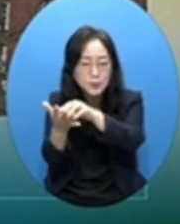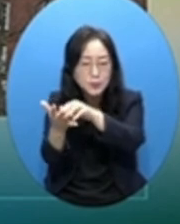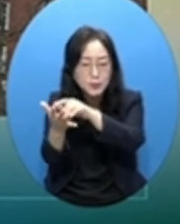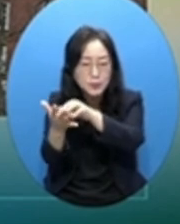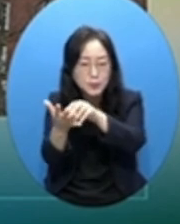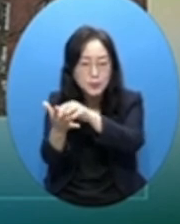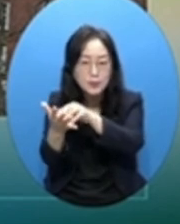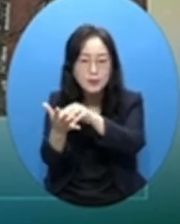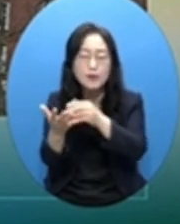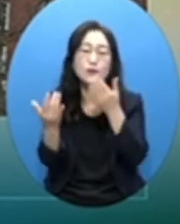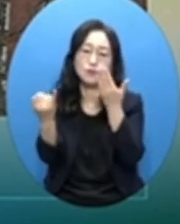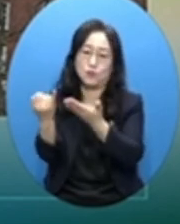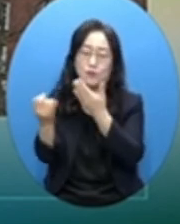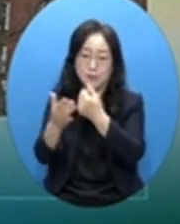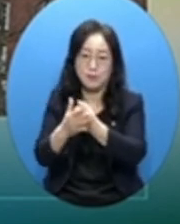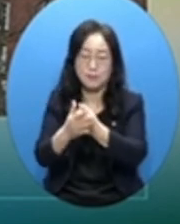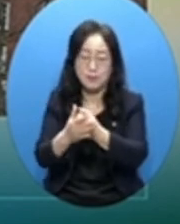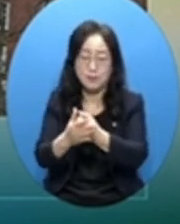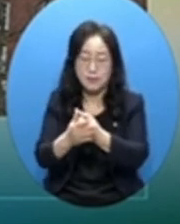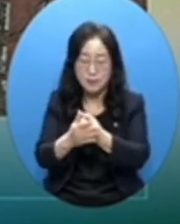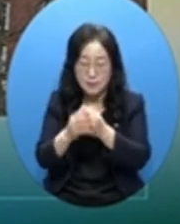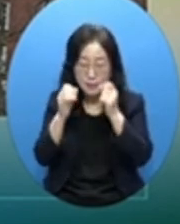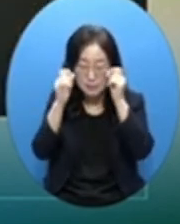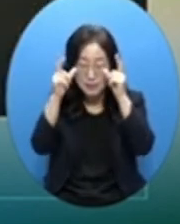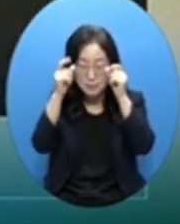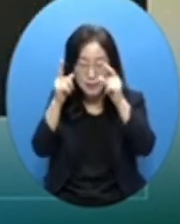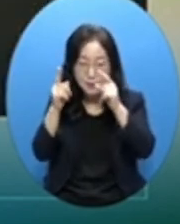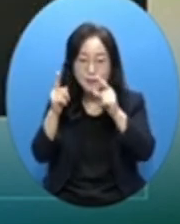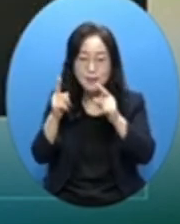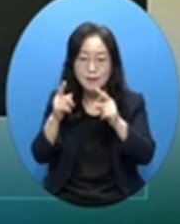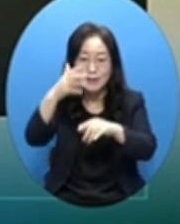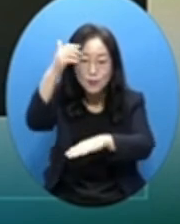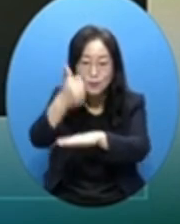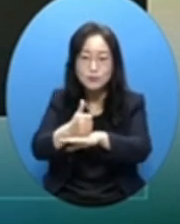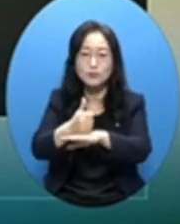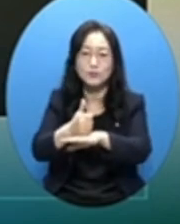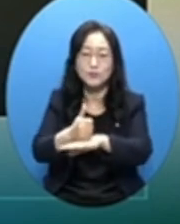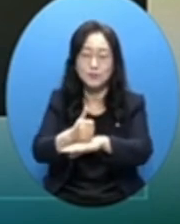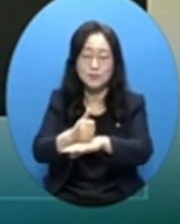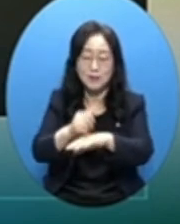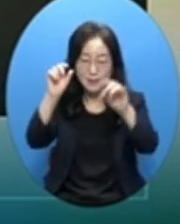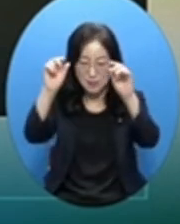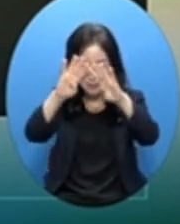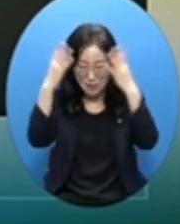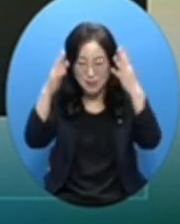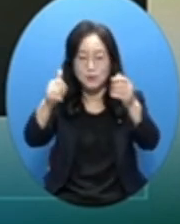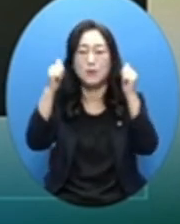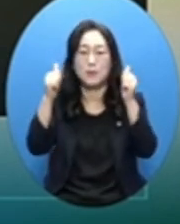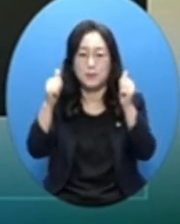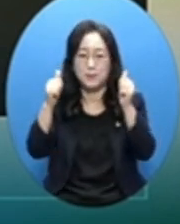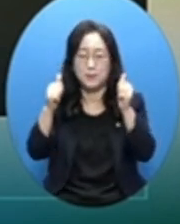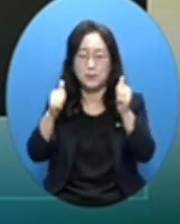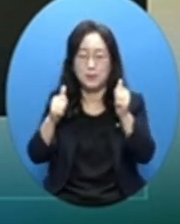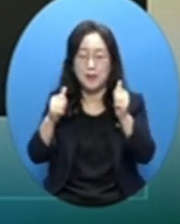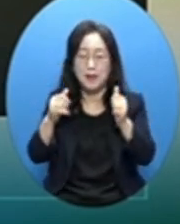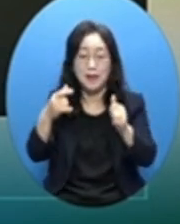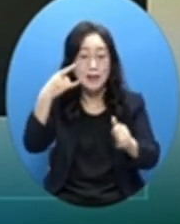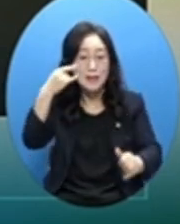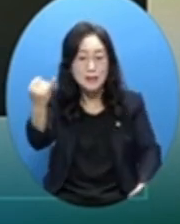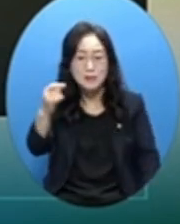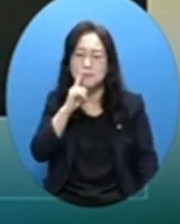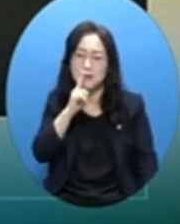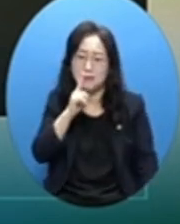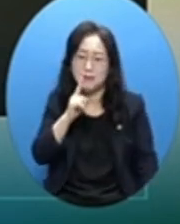하고 있는 걸 그때그때마다 깨닫게 됐고 결국 그래서 하버드 대학을 졸업을 하고 헬렌 켈러가 이와 같이 말을 합니다.